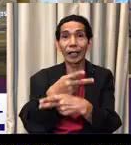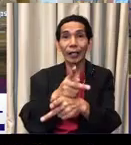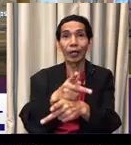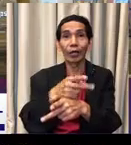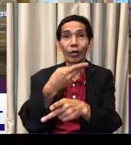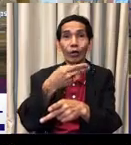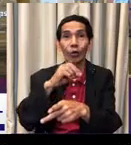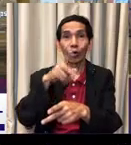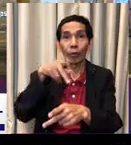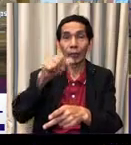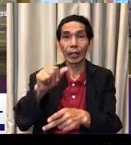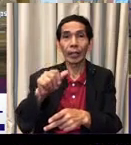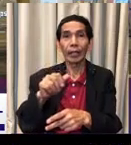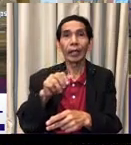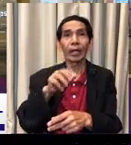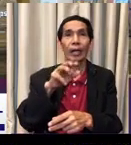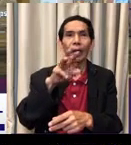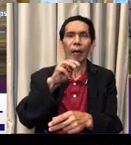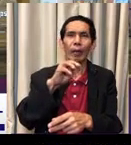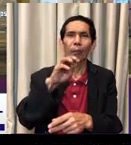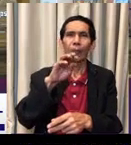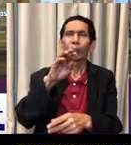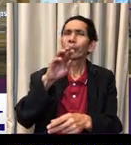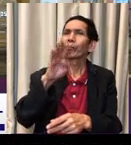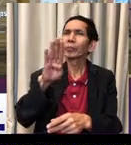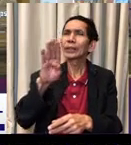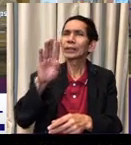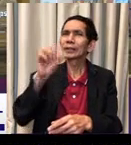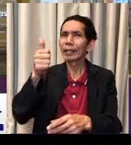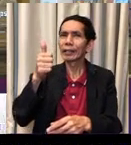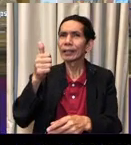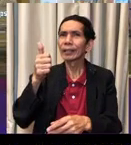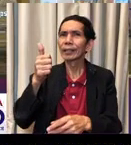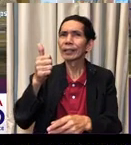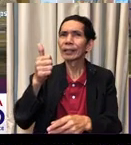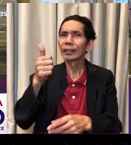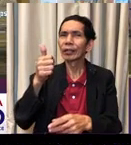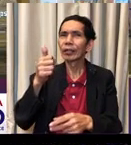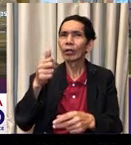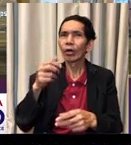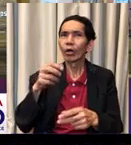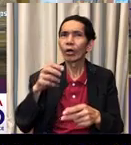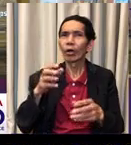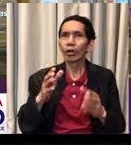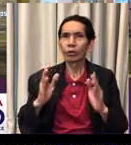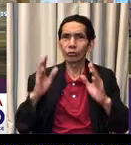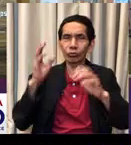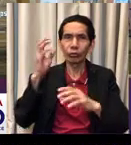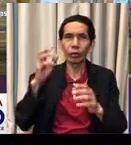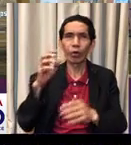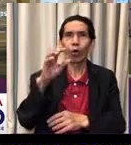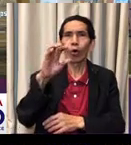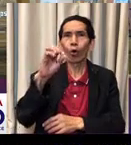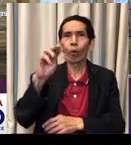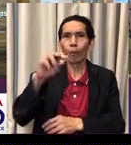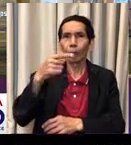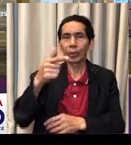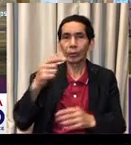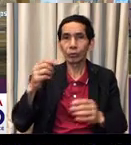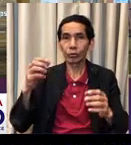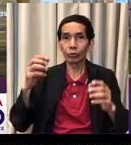Pasyalan niyo yung Engbitin, di ba? Naalala niyo yung nilinis nating Romanong Pin? na estatwa. Ngayon, maliwala